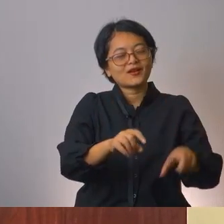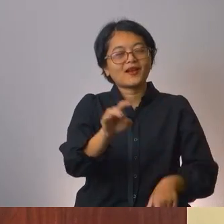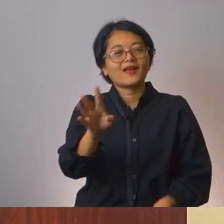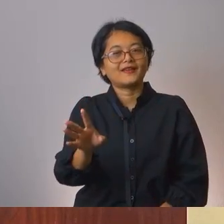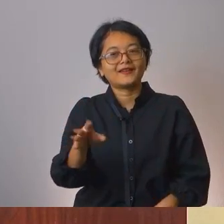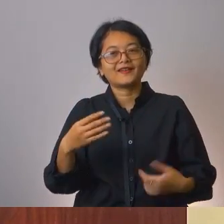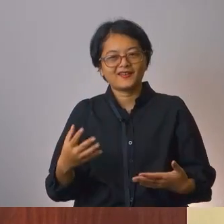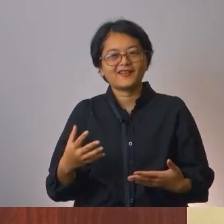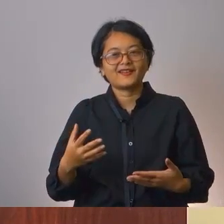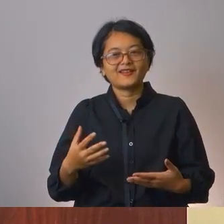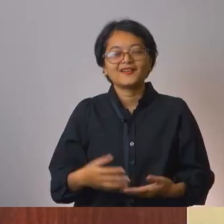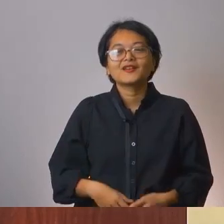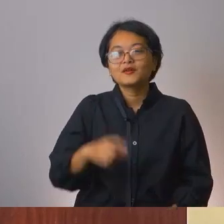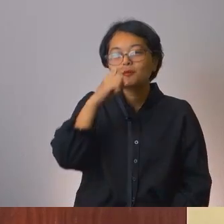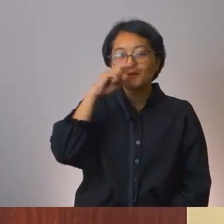oleh Tuhan,